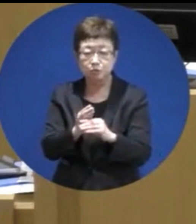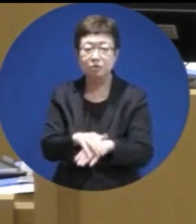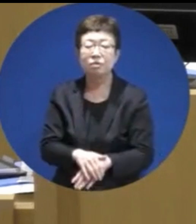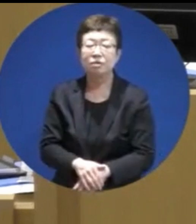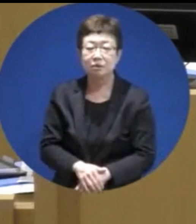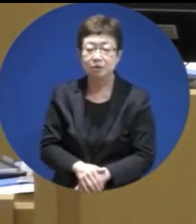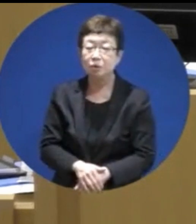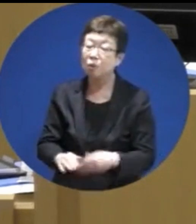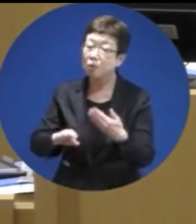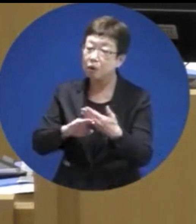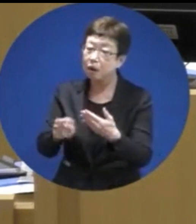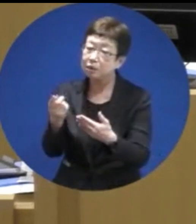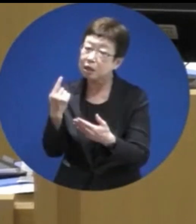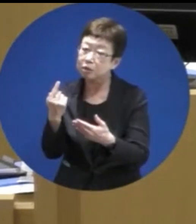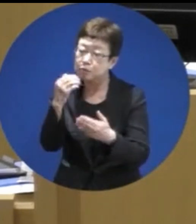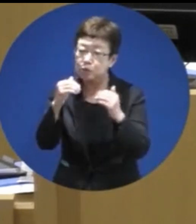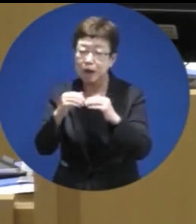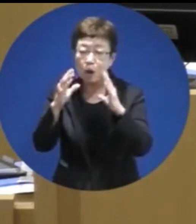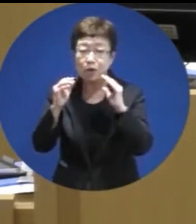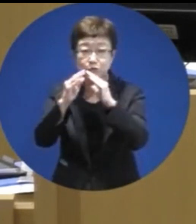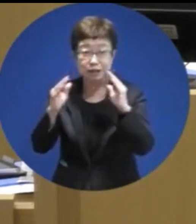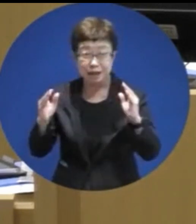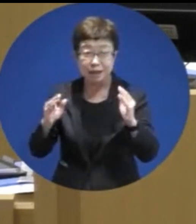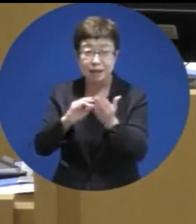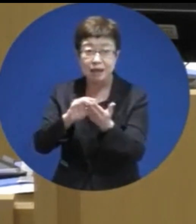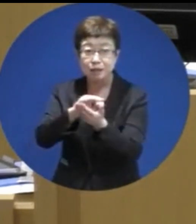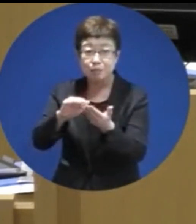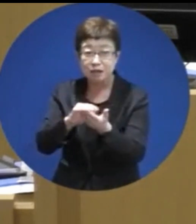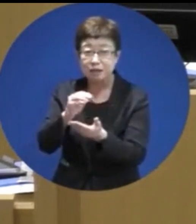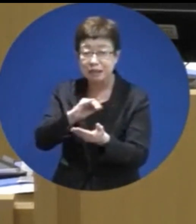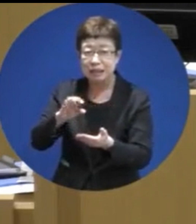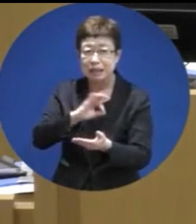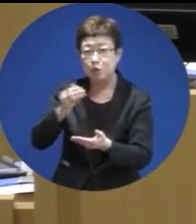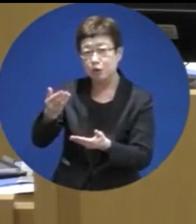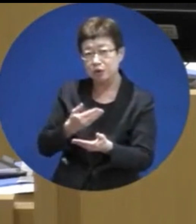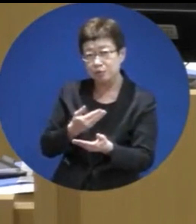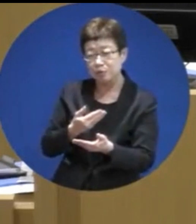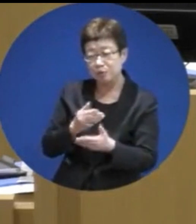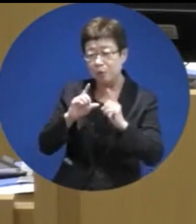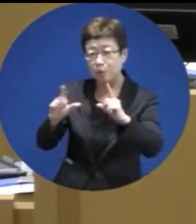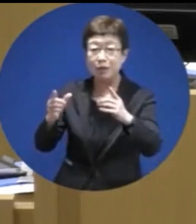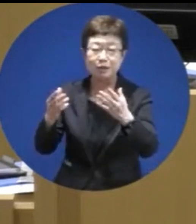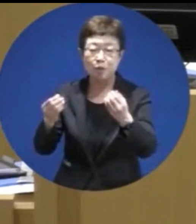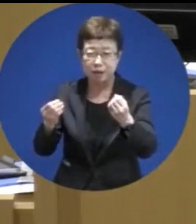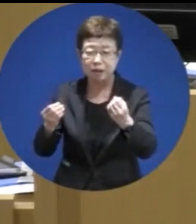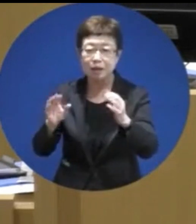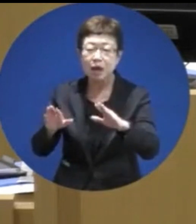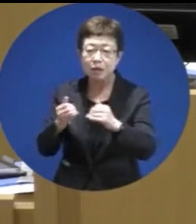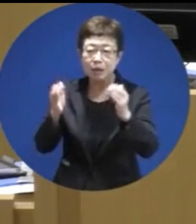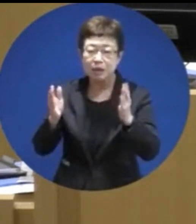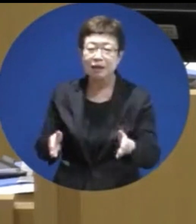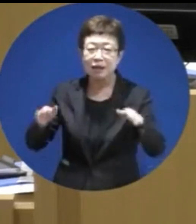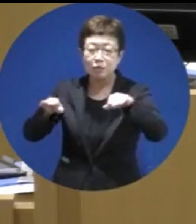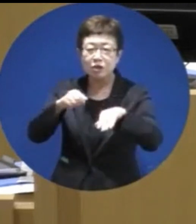です。このほか、昨日、渋谷を笑顔する会、薬丸義人議員のご質問にお答えしたとおり、既存の民間建